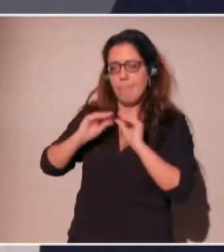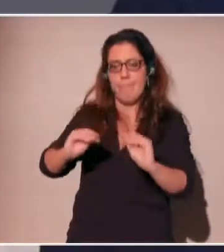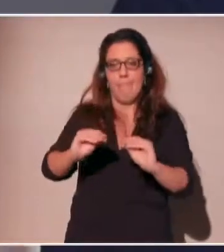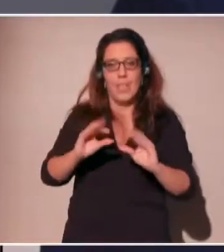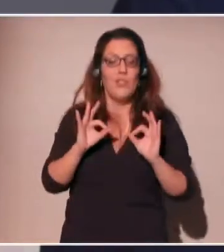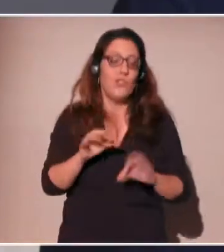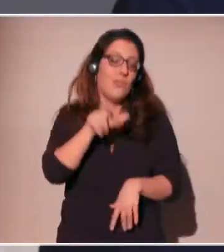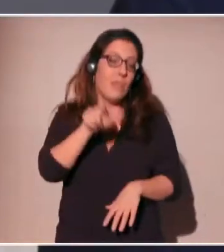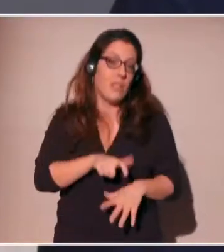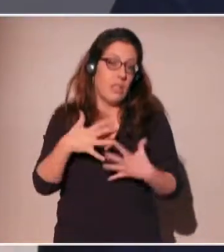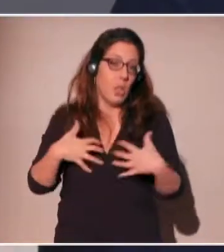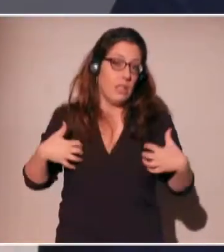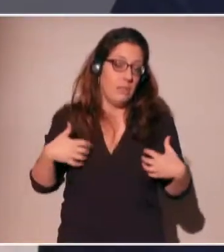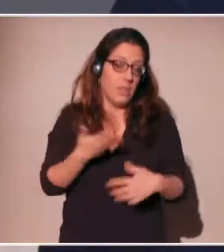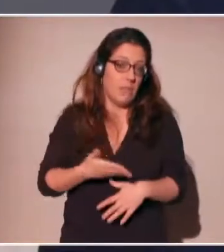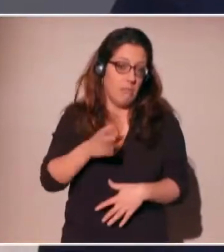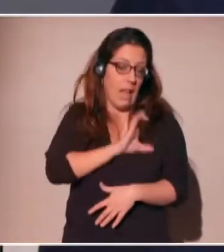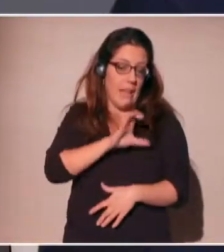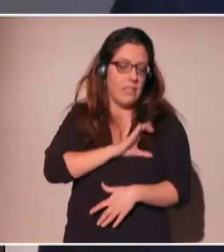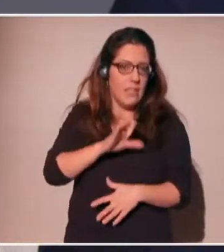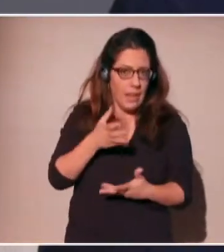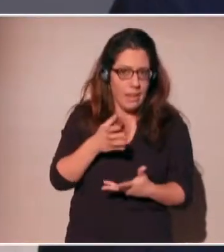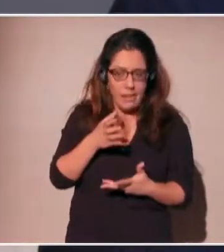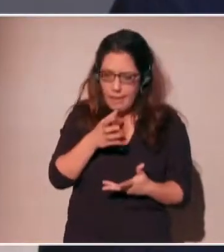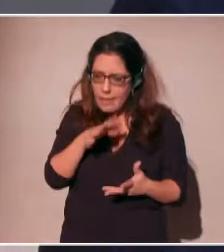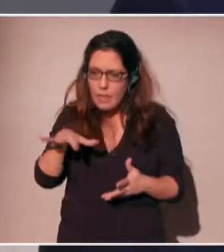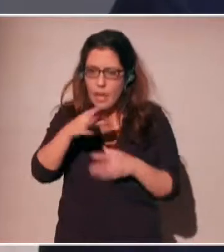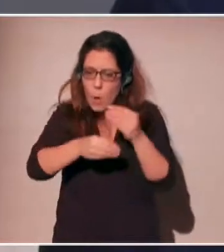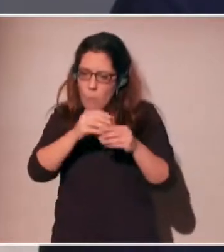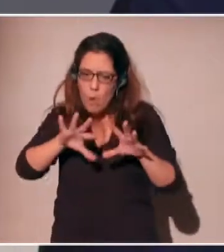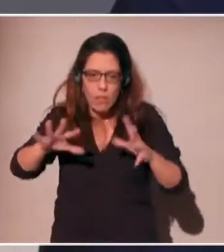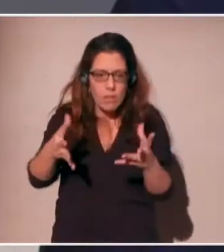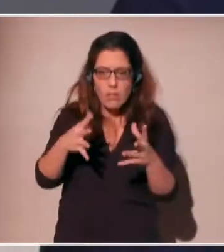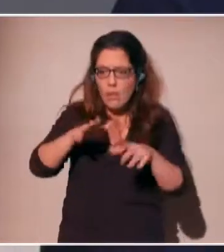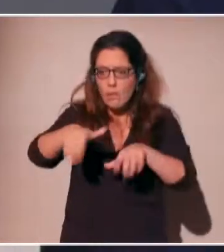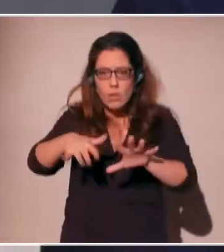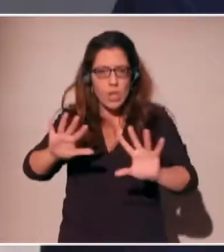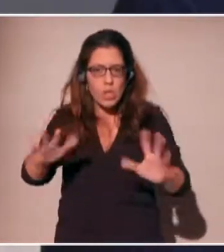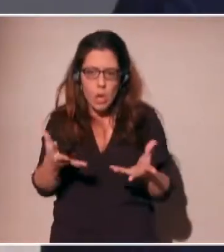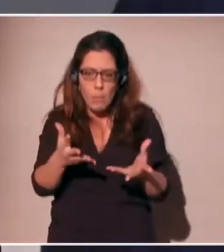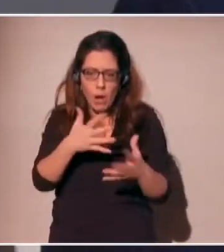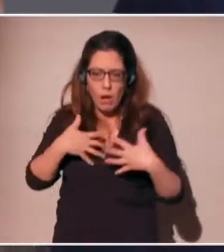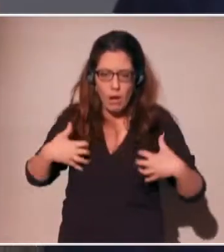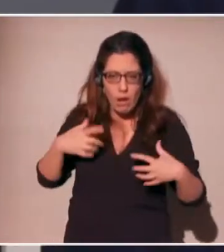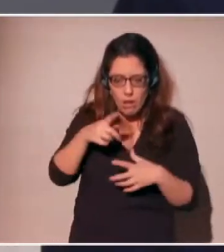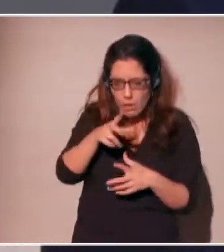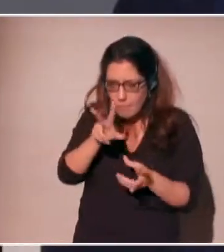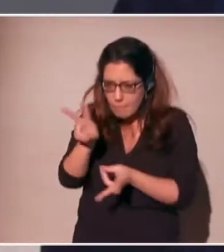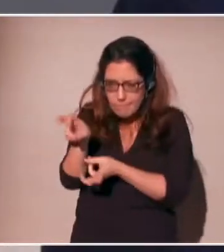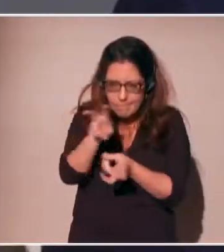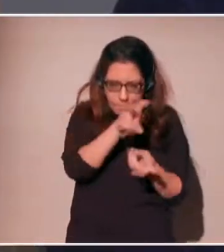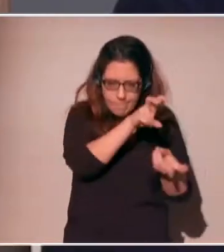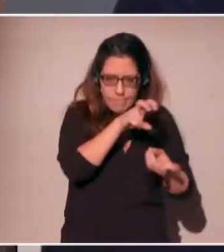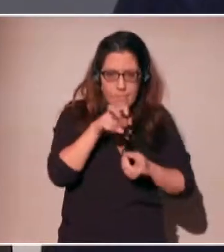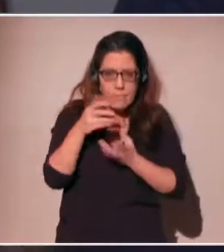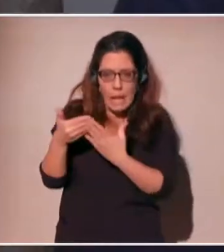par exemple, qui essayent de comprendre comment le monde fonctionne, ont des images de ce qu'ils